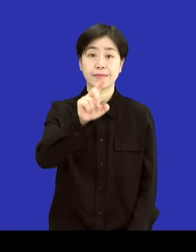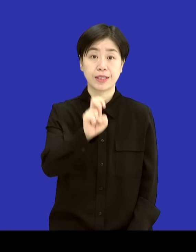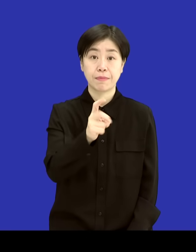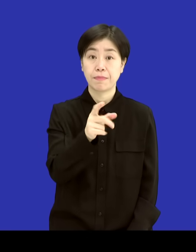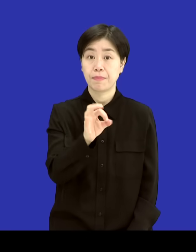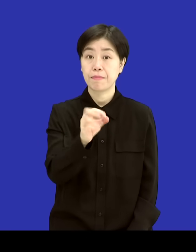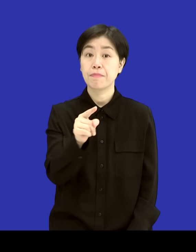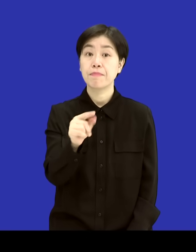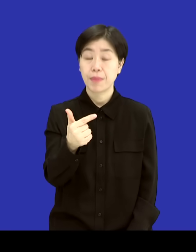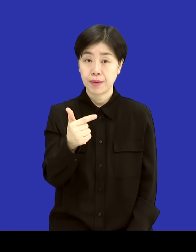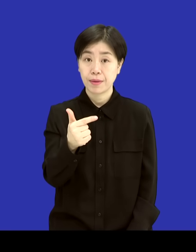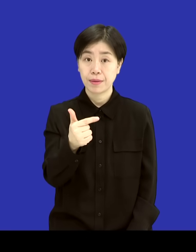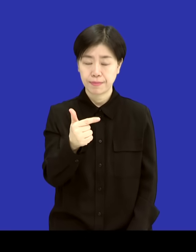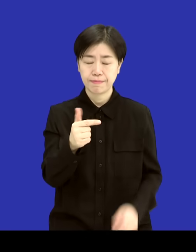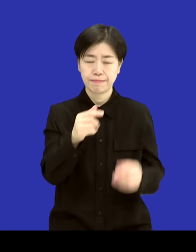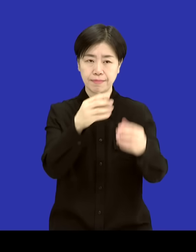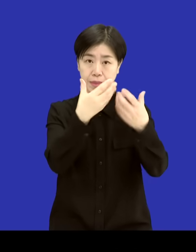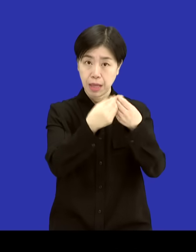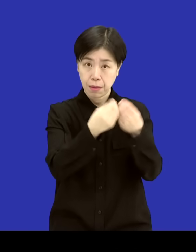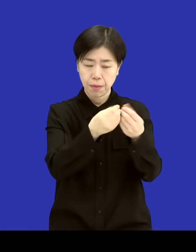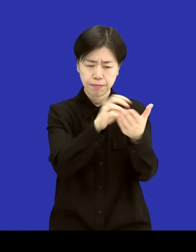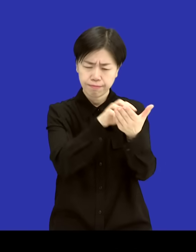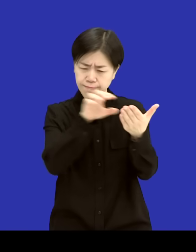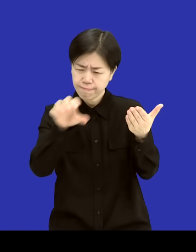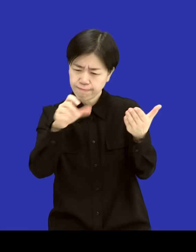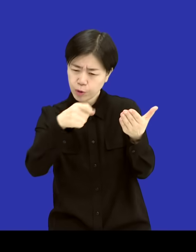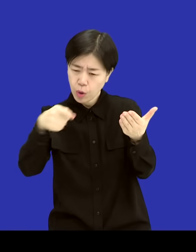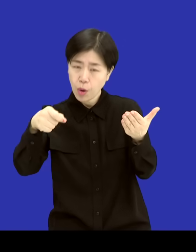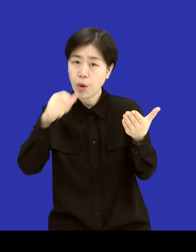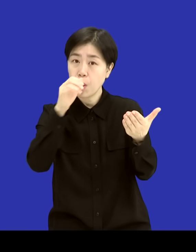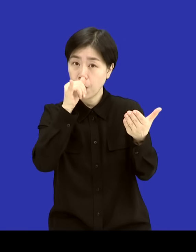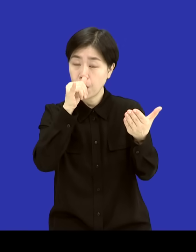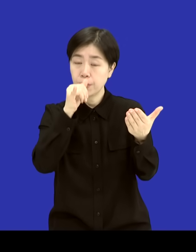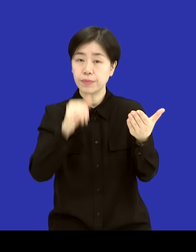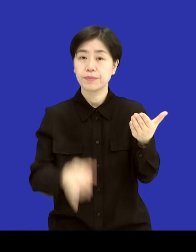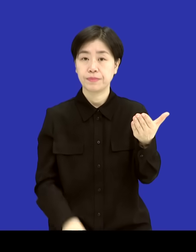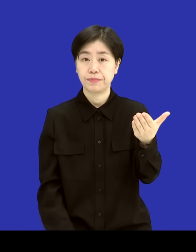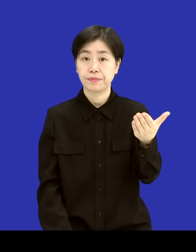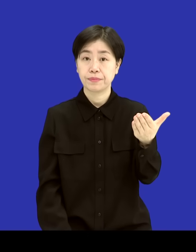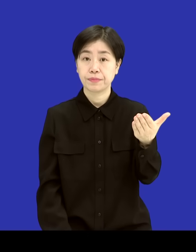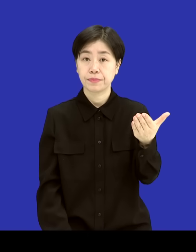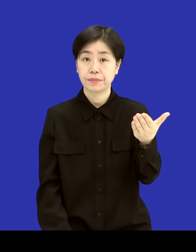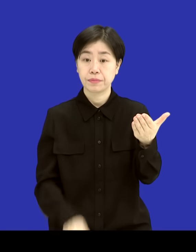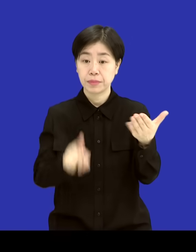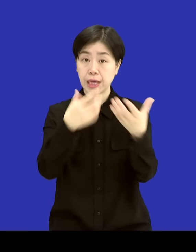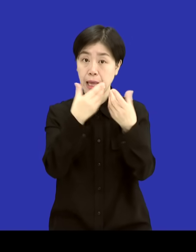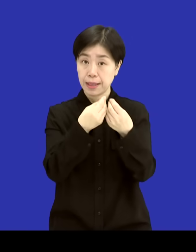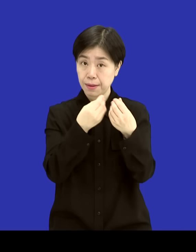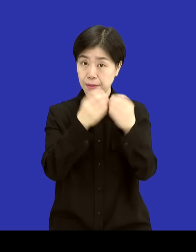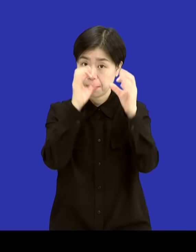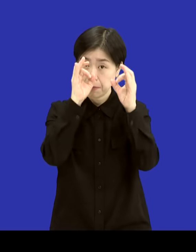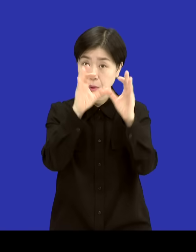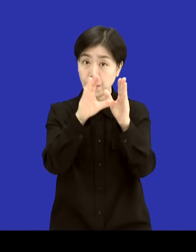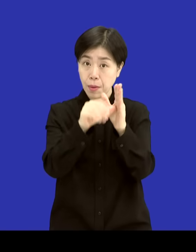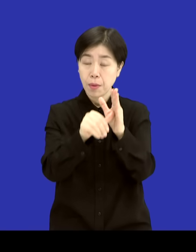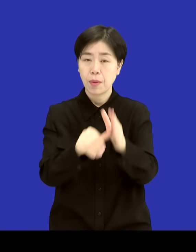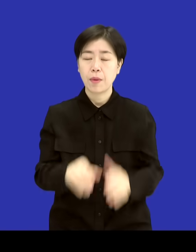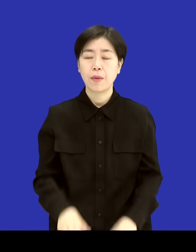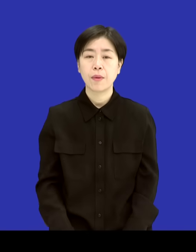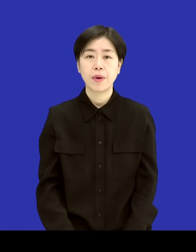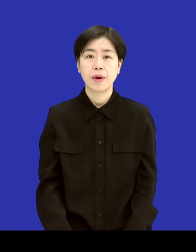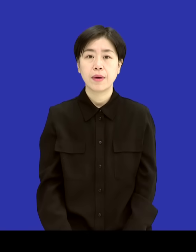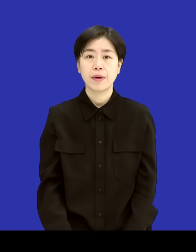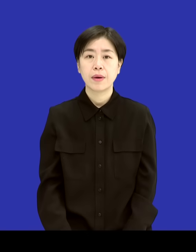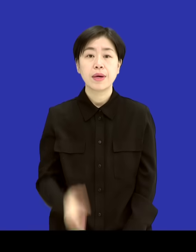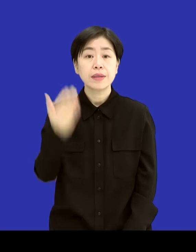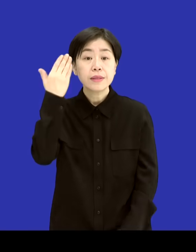쭉 필사를 또 하기도 했었거든요. 그래서 또 그때 잠언 필사하면서 솔로몬에 대해서